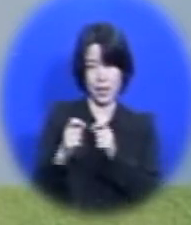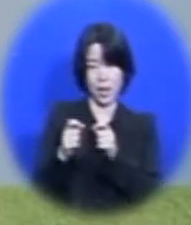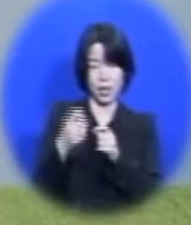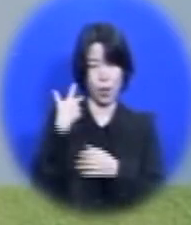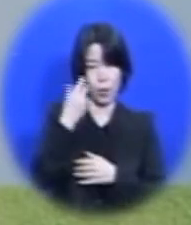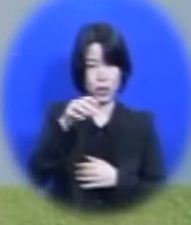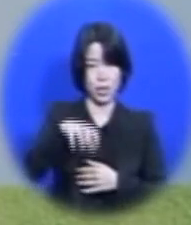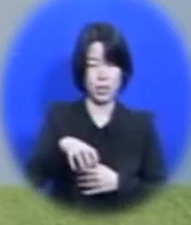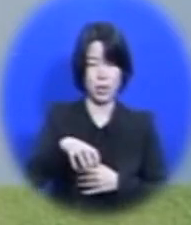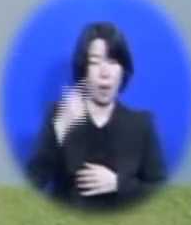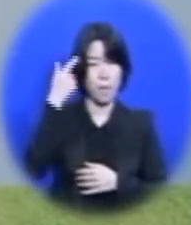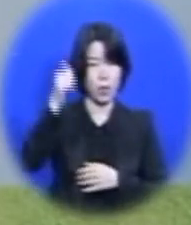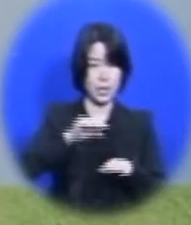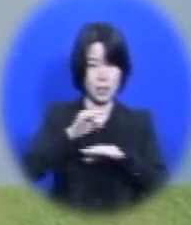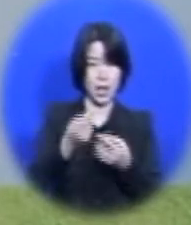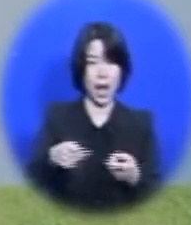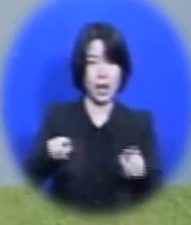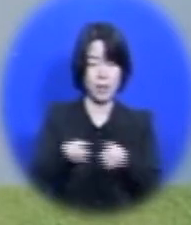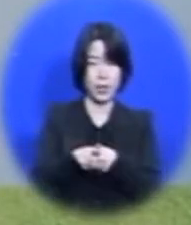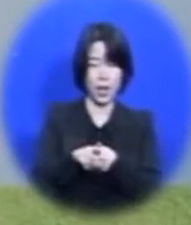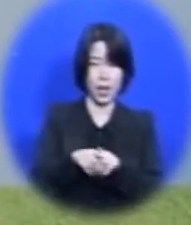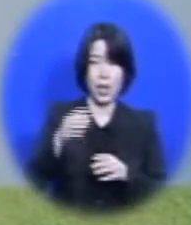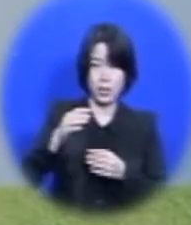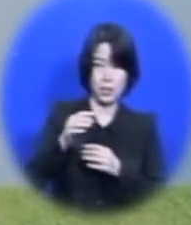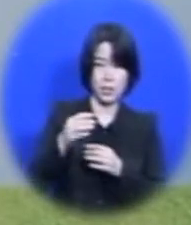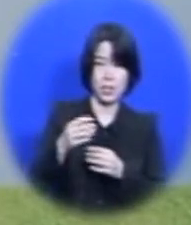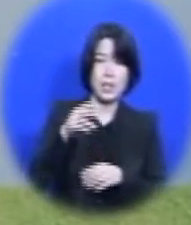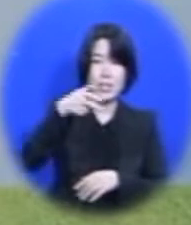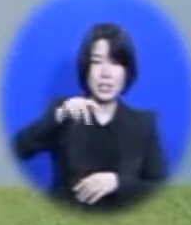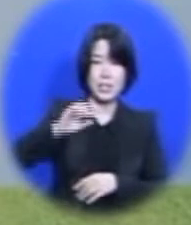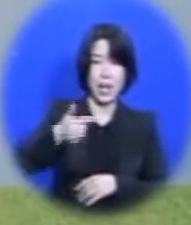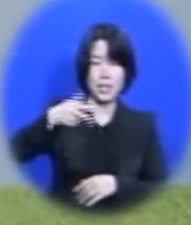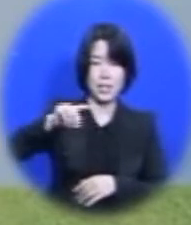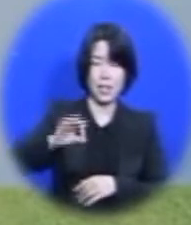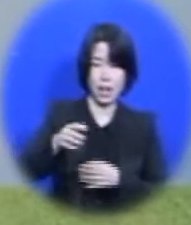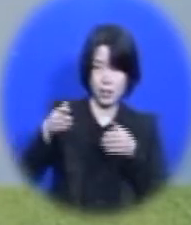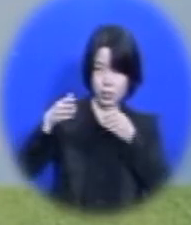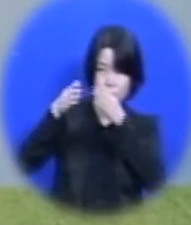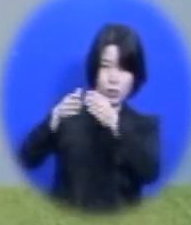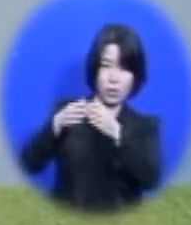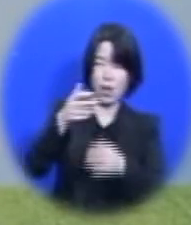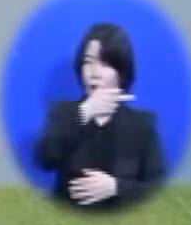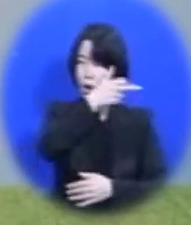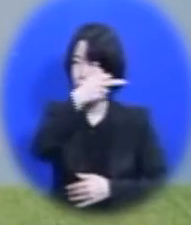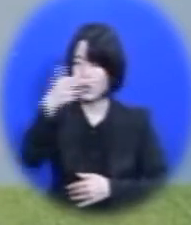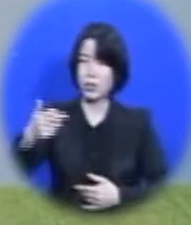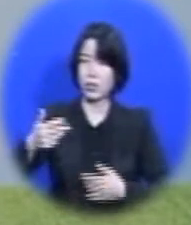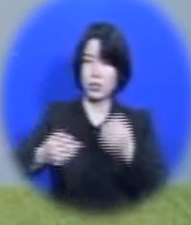그 목사님의 차를 타고 그리고 그 산장 있는 쪽을 향해 가는데 큰 산이 가로막혀 있었습니다.